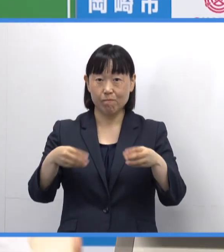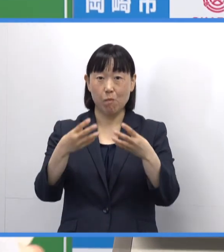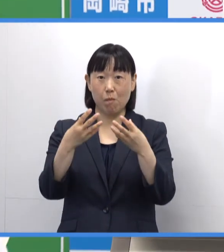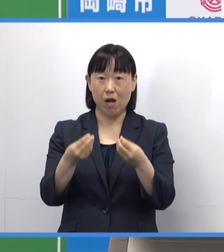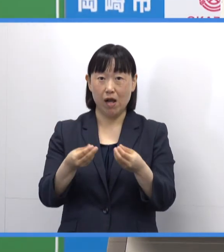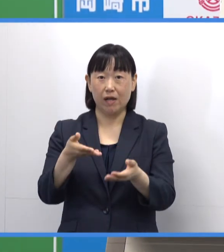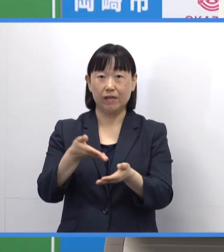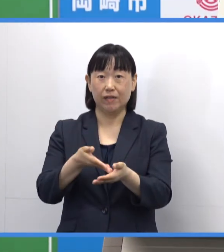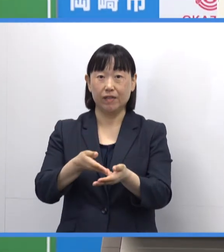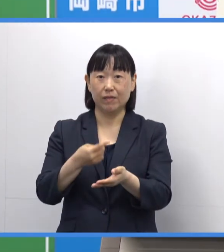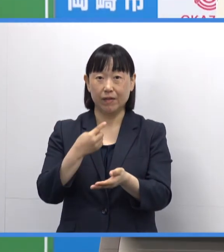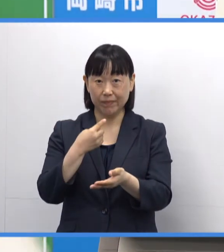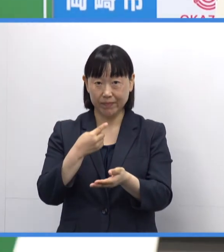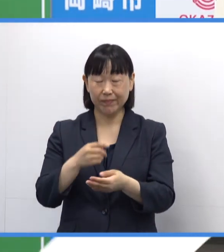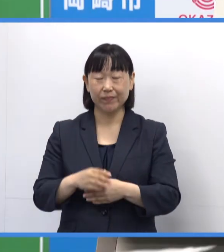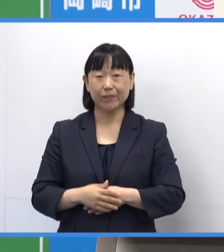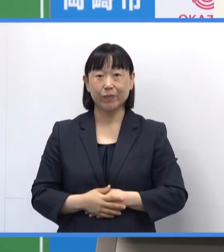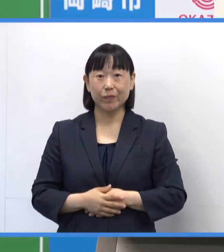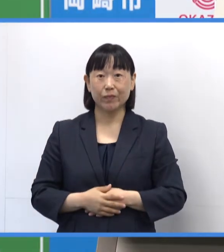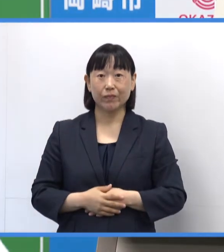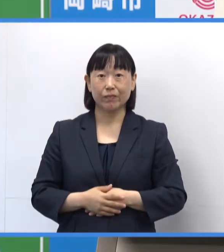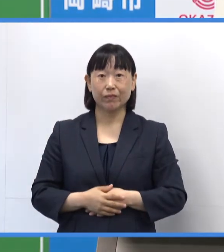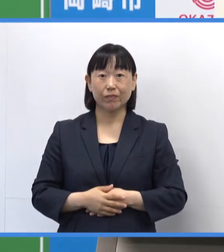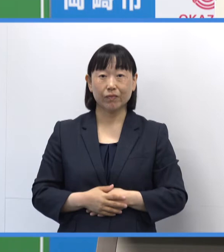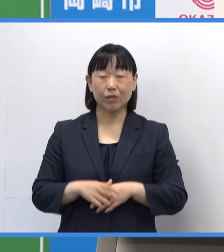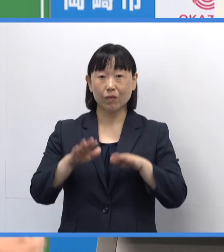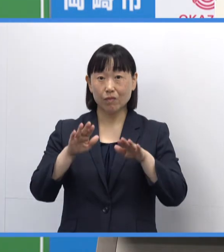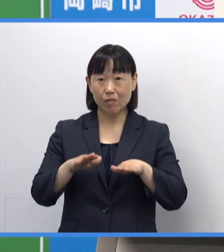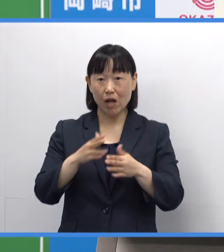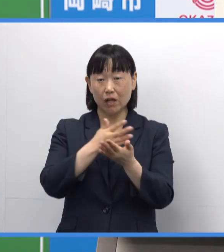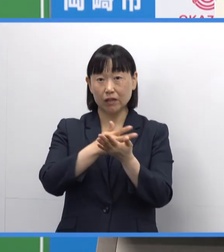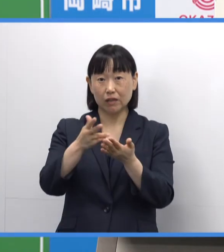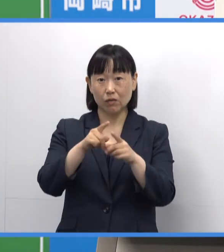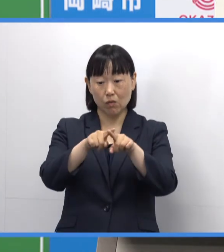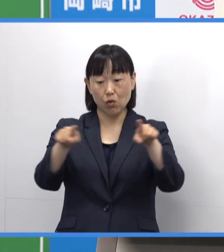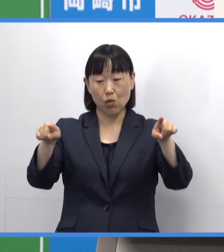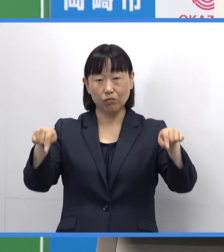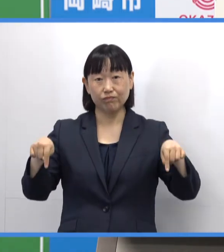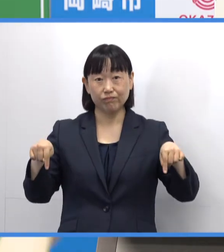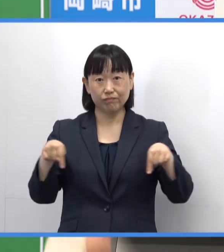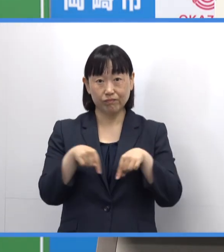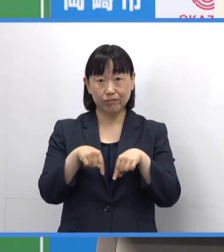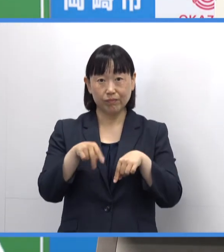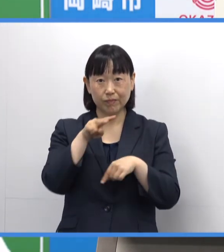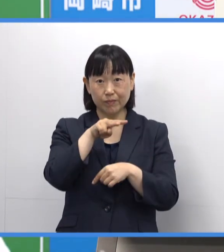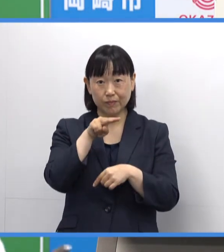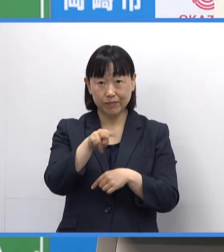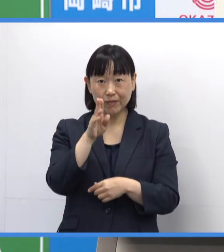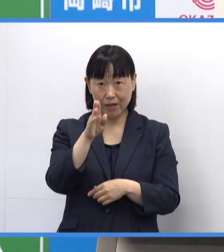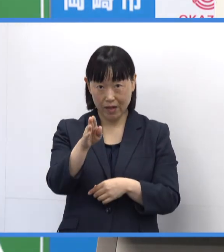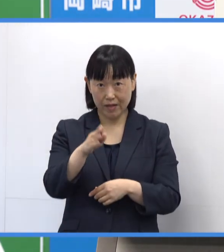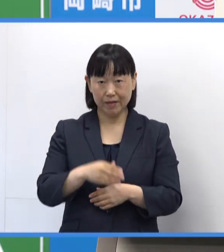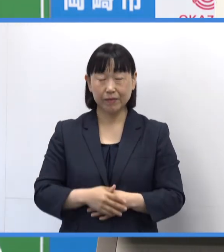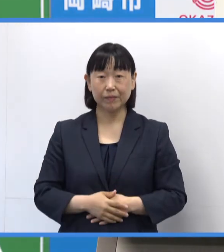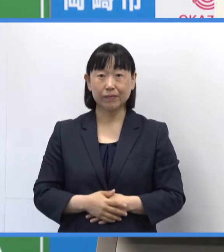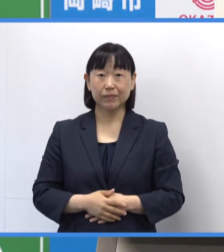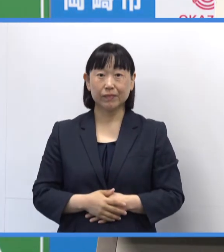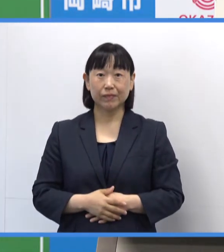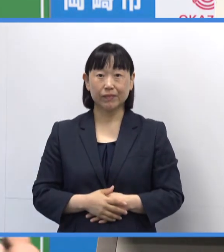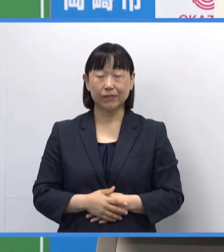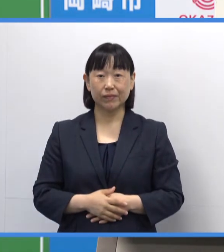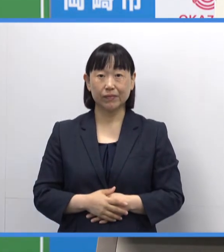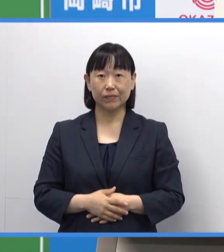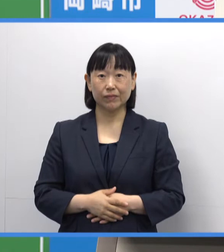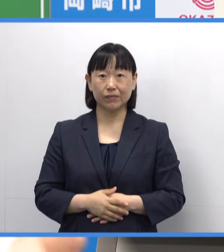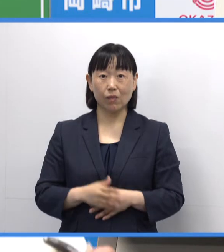。お配りいたしました A4 横の資料をご覧ください。岡崎城や